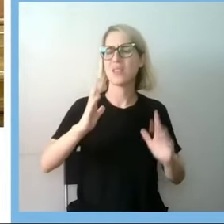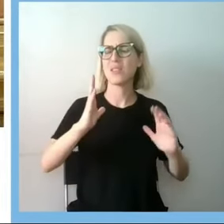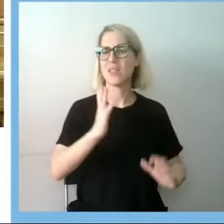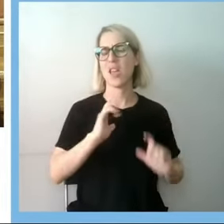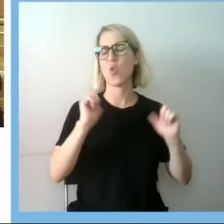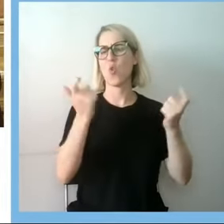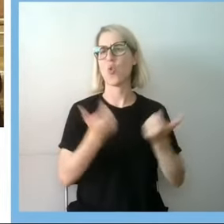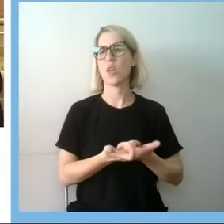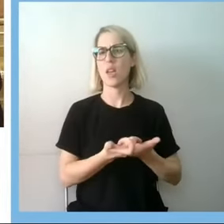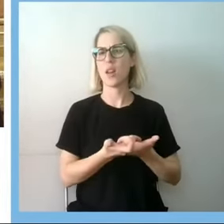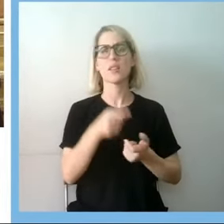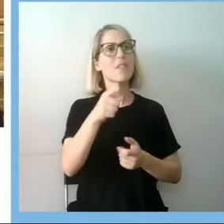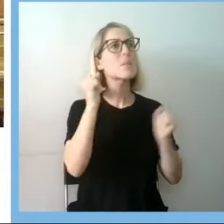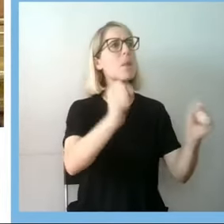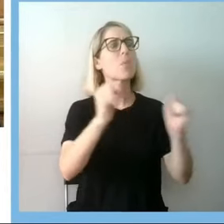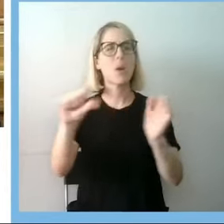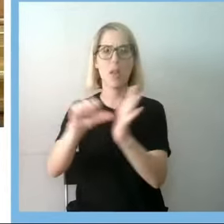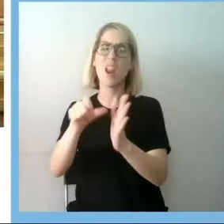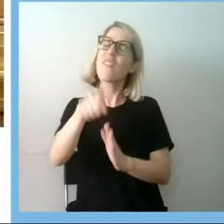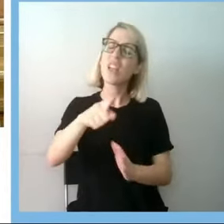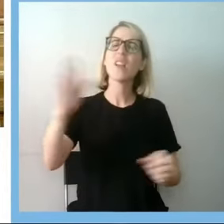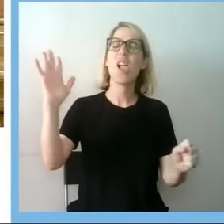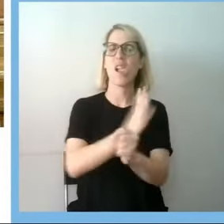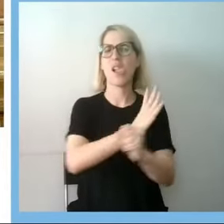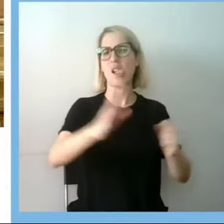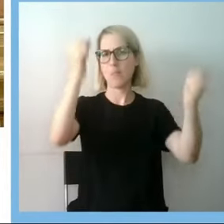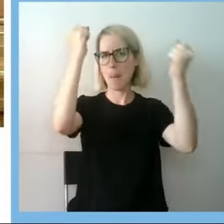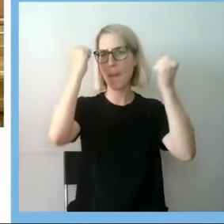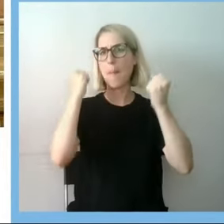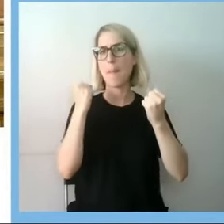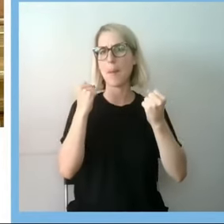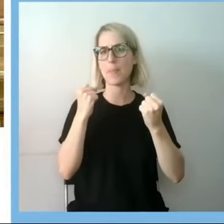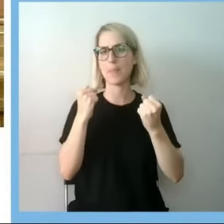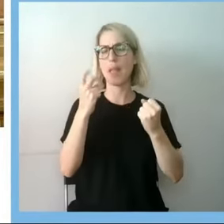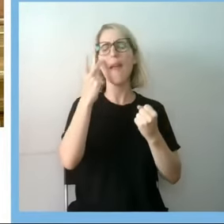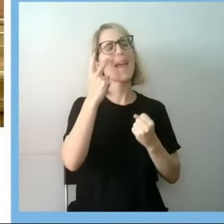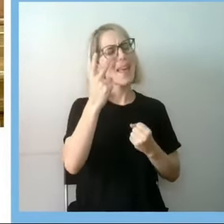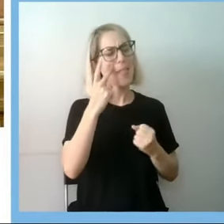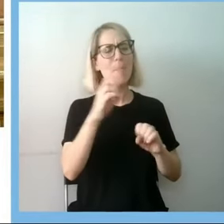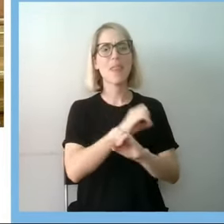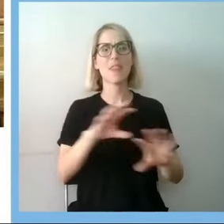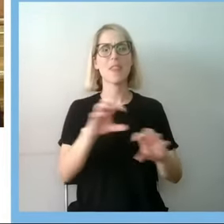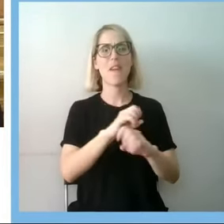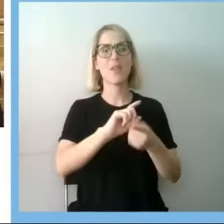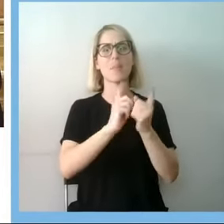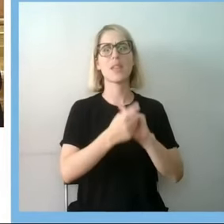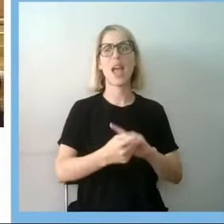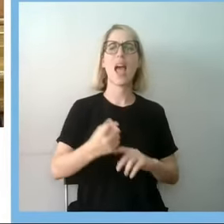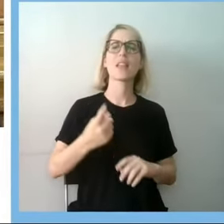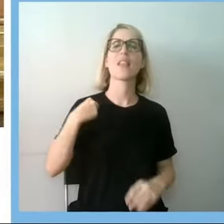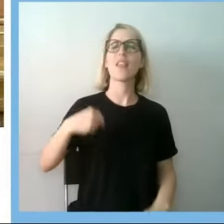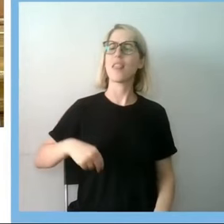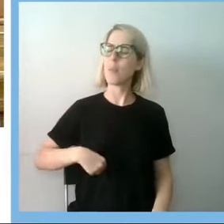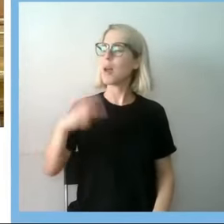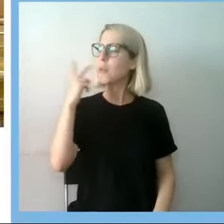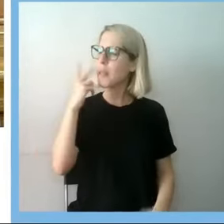το άνοιγμα των σχολείων και επειδή είδαμε και τη διαφήμιση του αρμόδιου αντιδήμαρχου 127 παρεμβάσεις